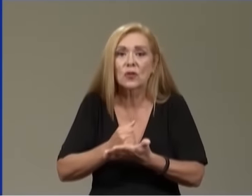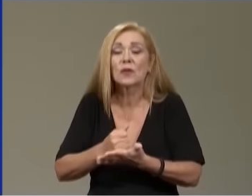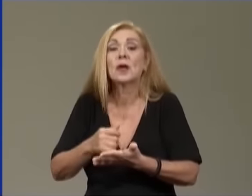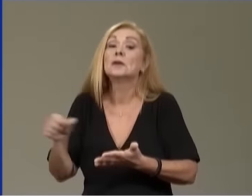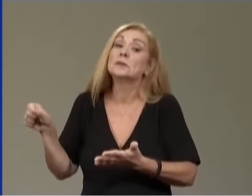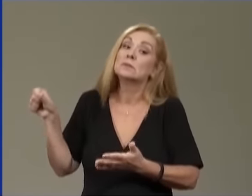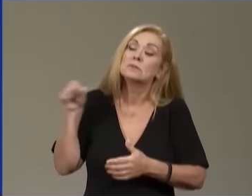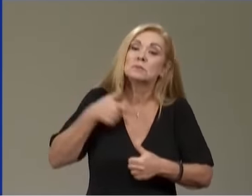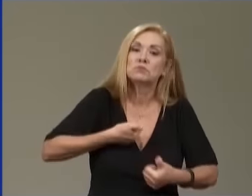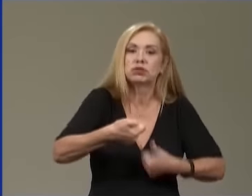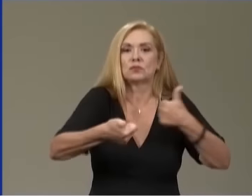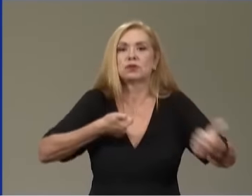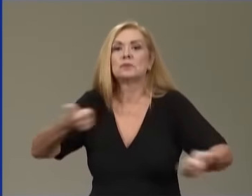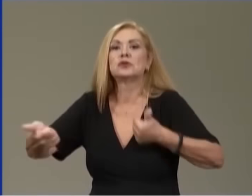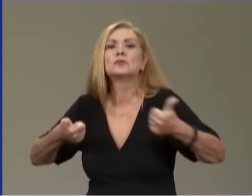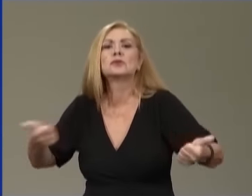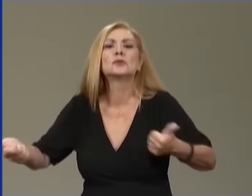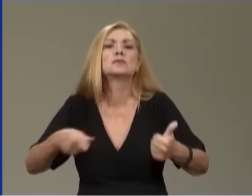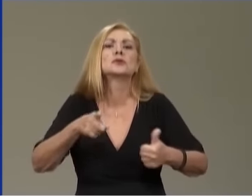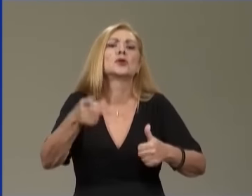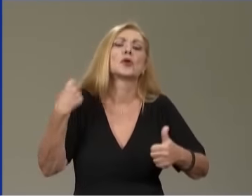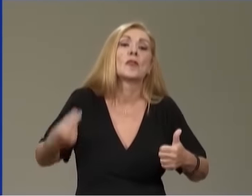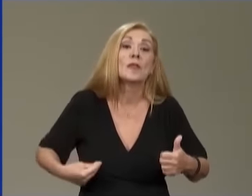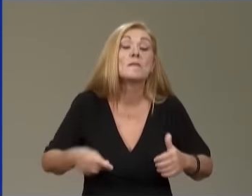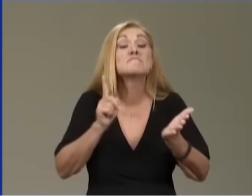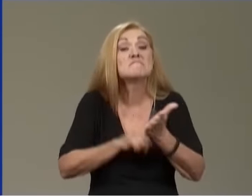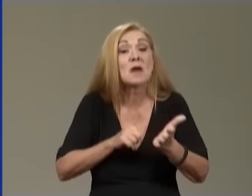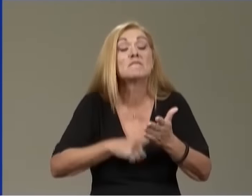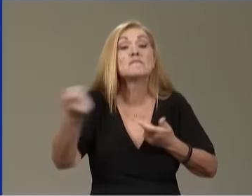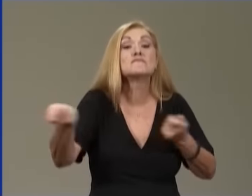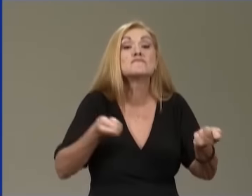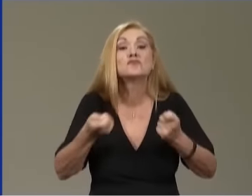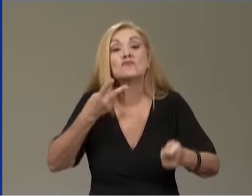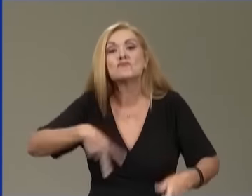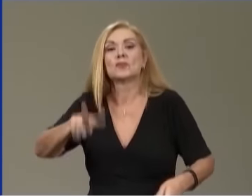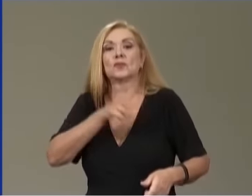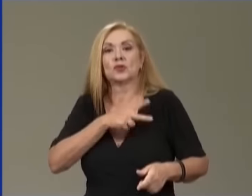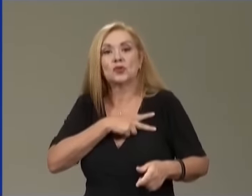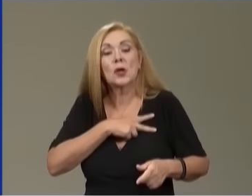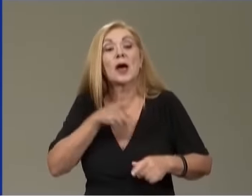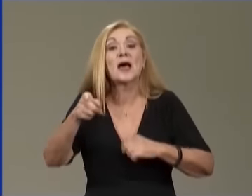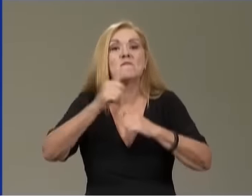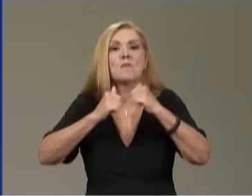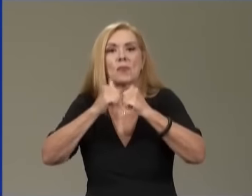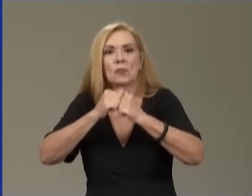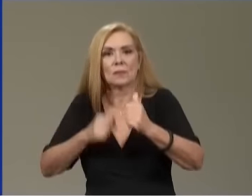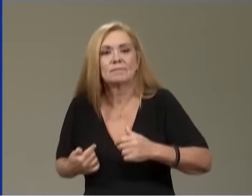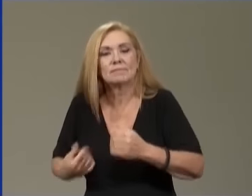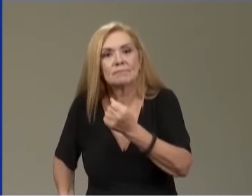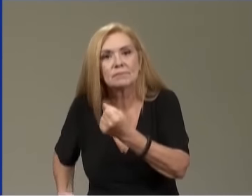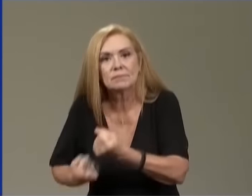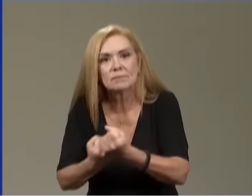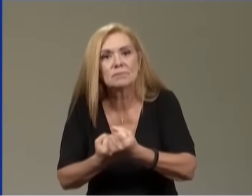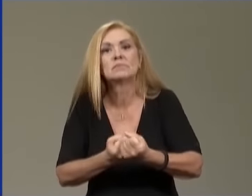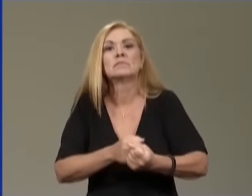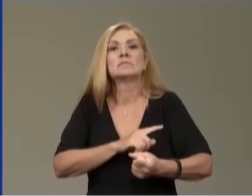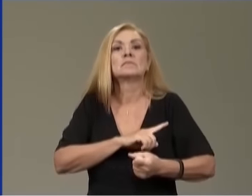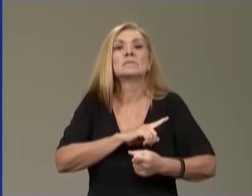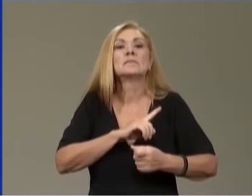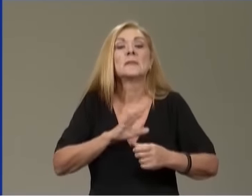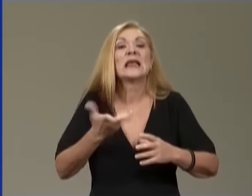τοπικές κοινωνίες. Είναι σημαντικό αυτές να οργανωθούν καλύτερα, να στηρίξουν τις υποδομές τους απέναντι στο βάρος